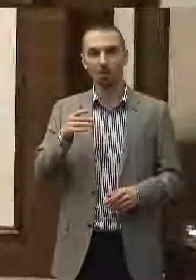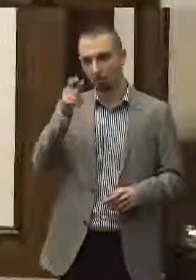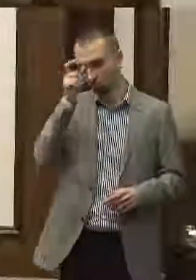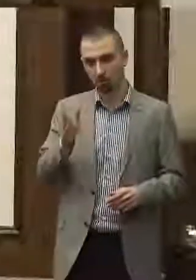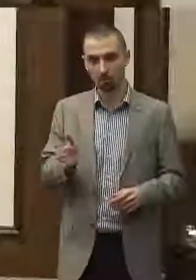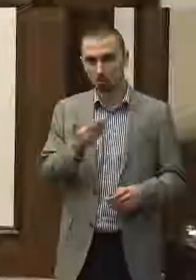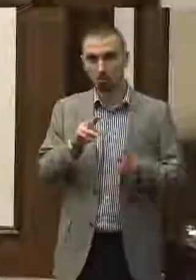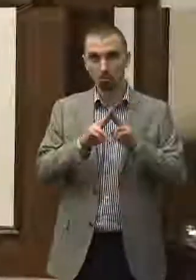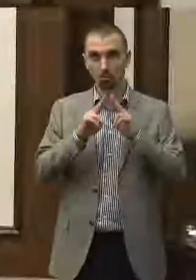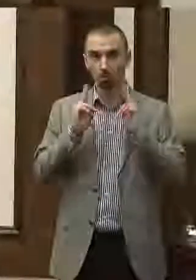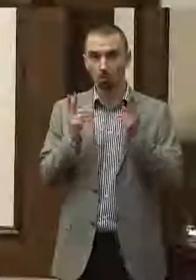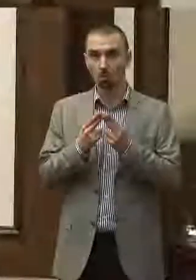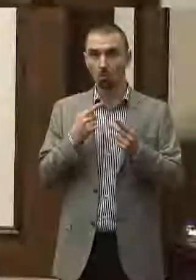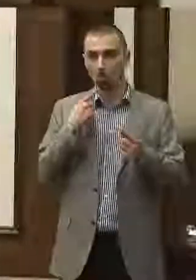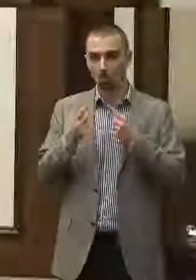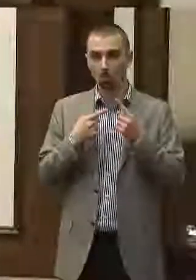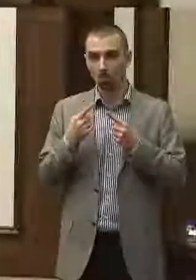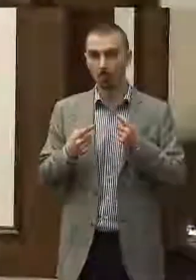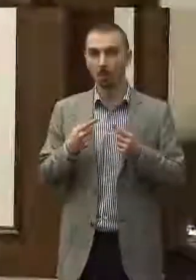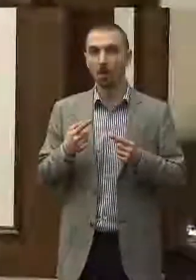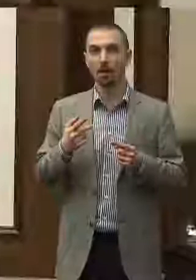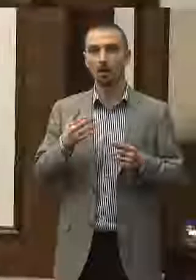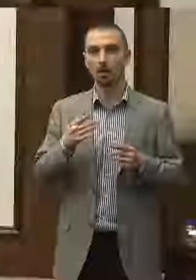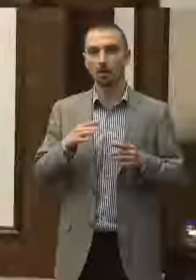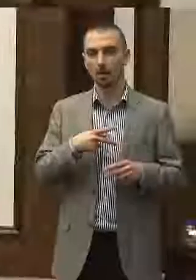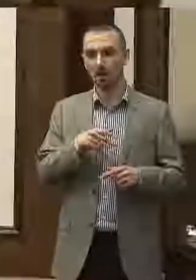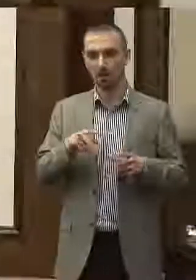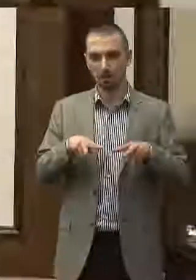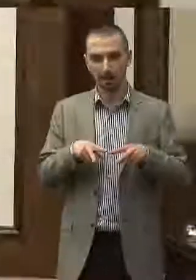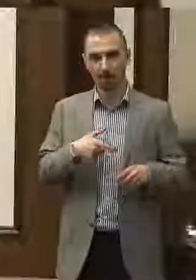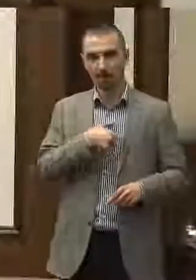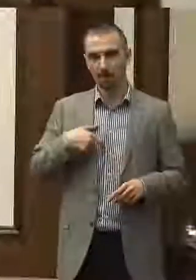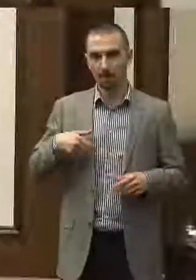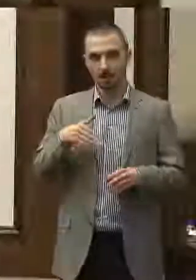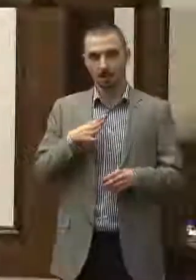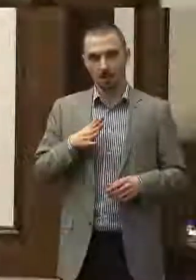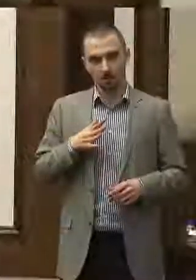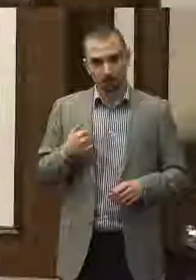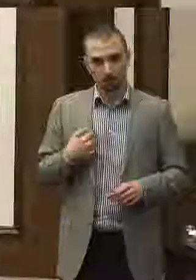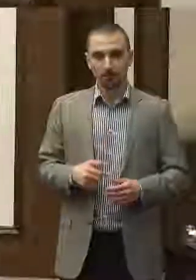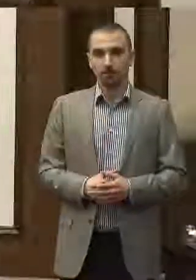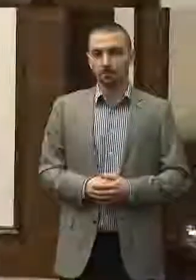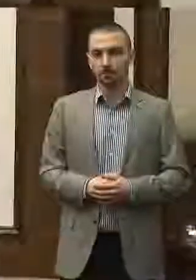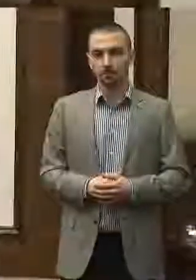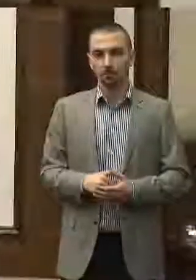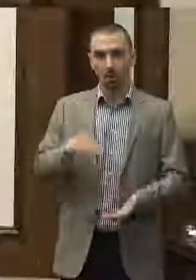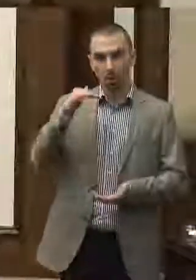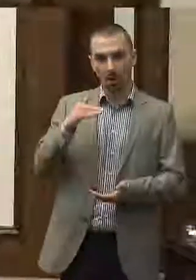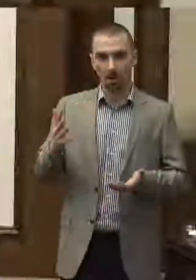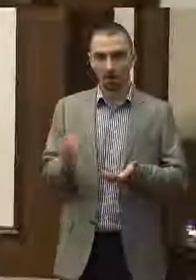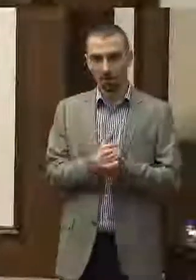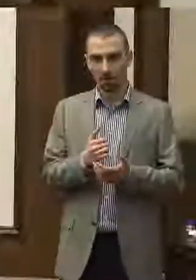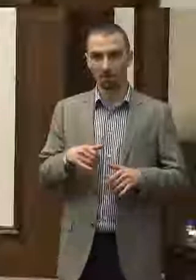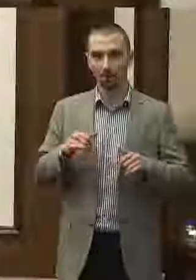geçin. Dünyada konuşulan bir ampute milli takımımız vardı. Ve bu milli takımımızda bize kupayı getiren golü